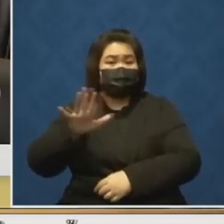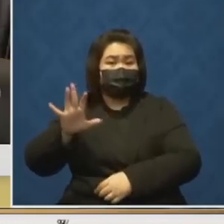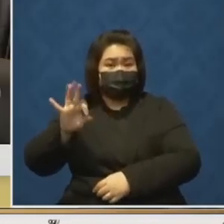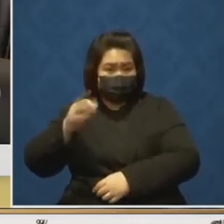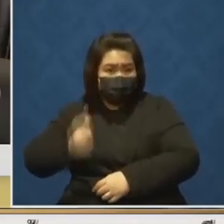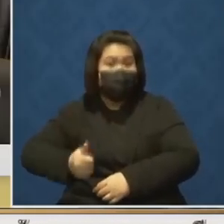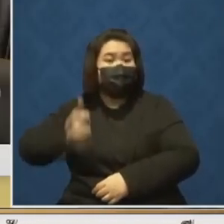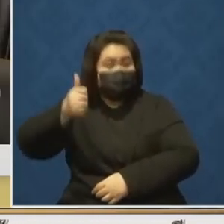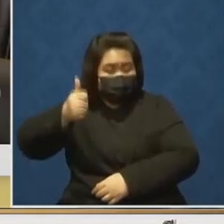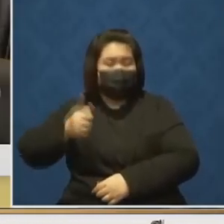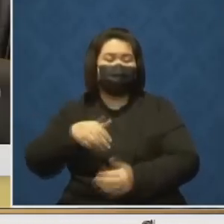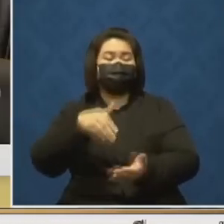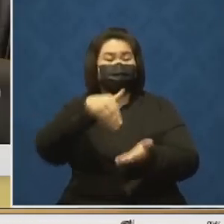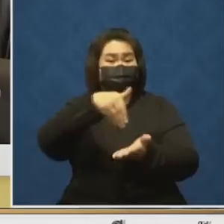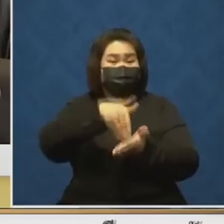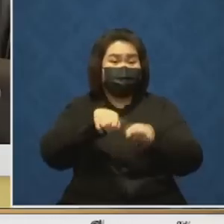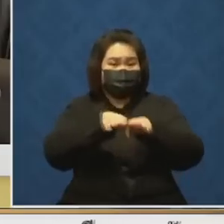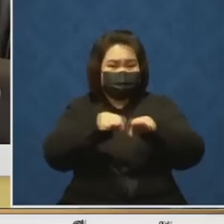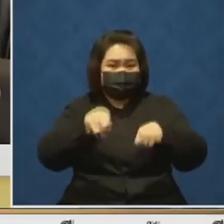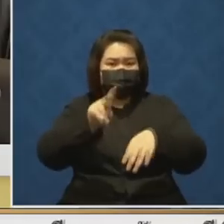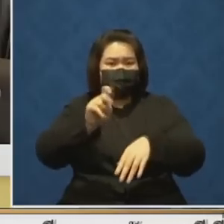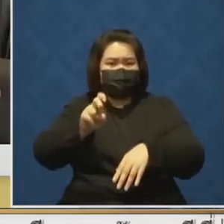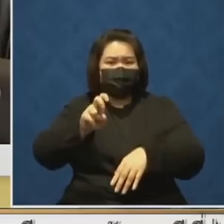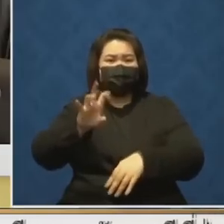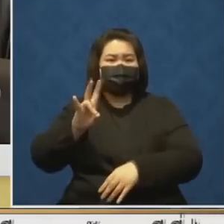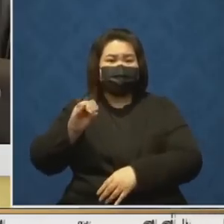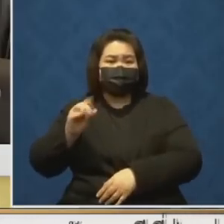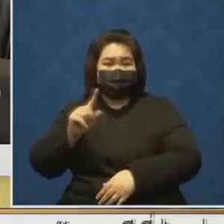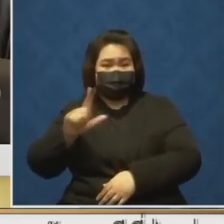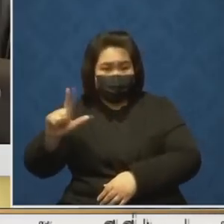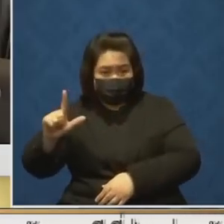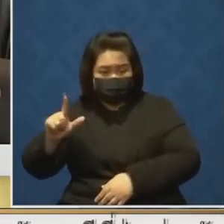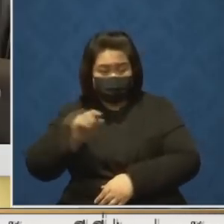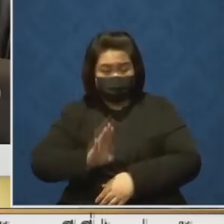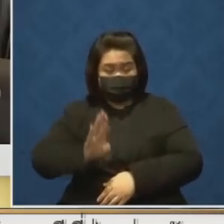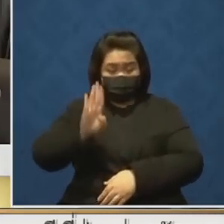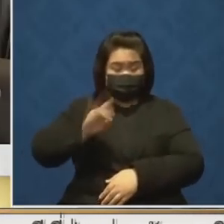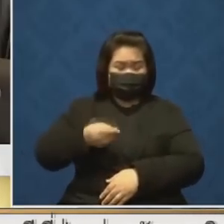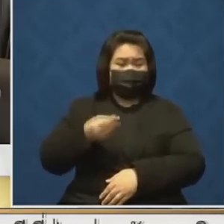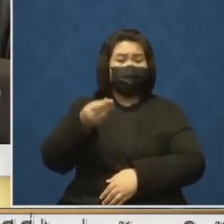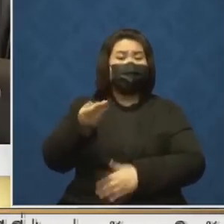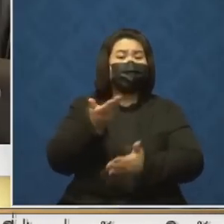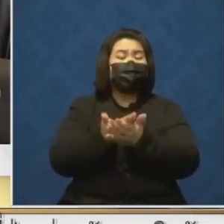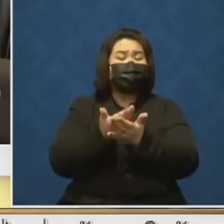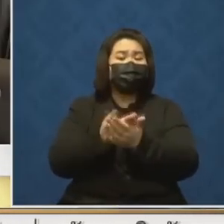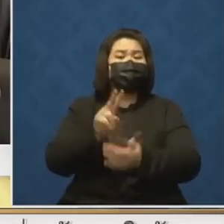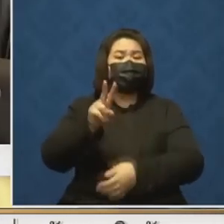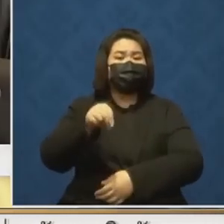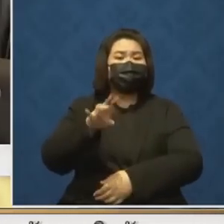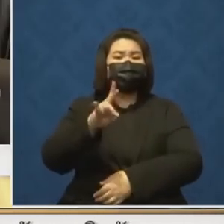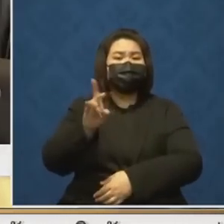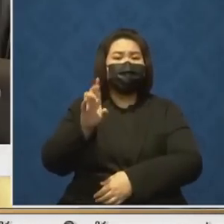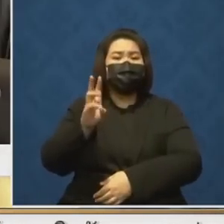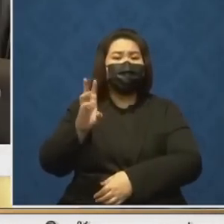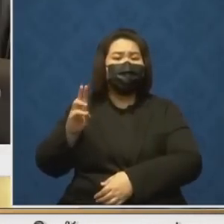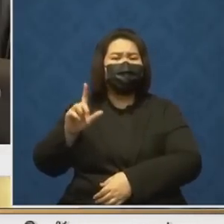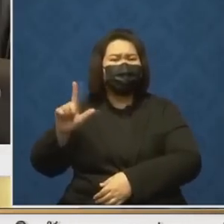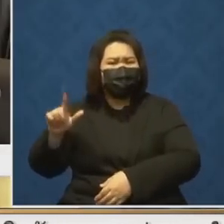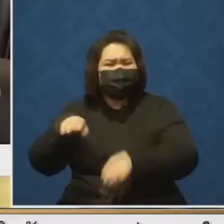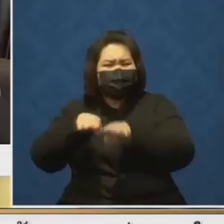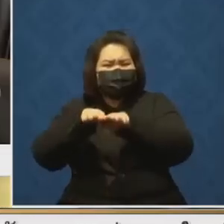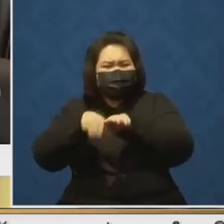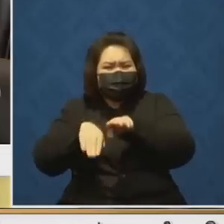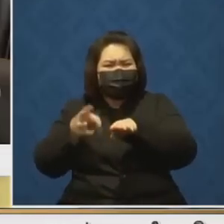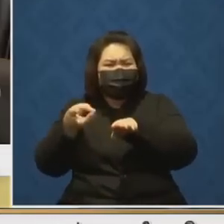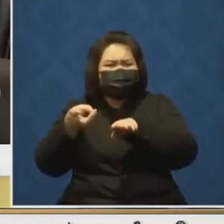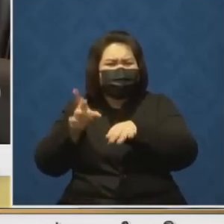ราคากลางอยู่ที่ 2,771 l anบริษัทเบนจะมาเสนอราคาที่ 2,766 l anต่ำก่าราค